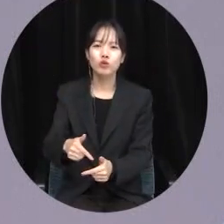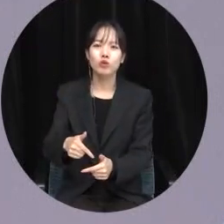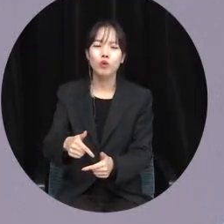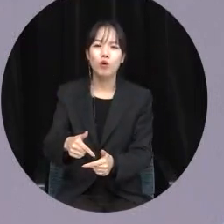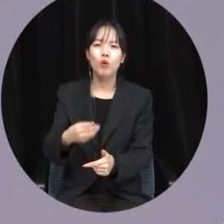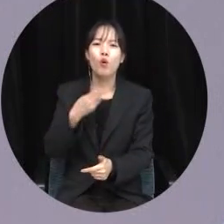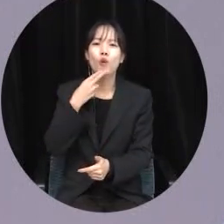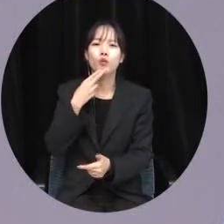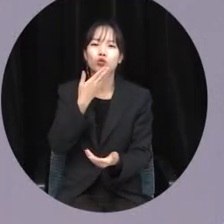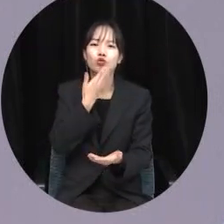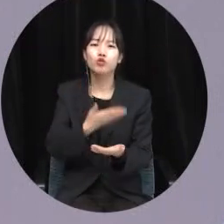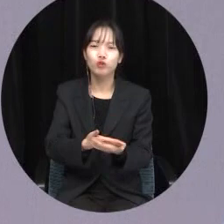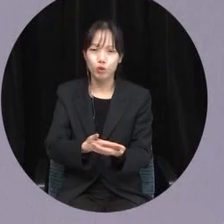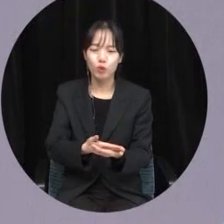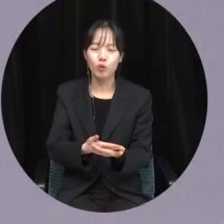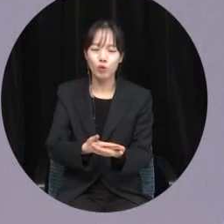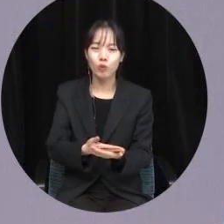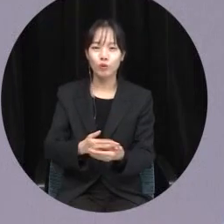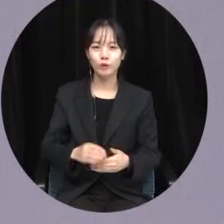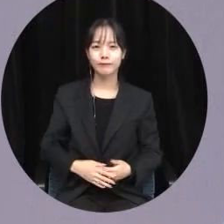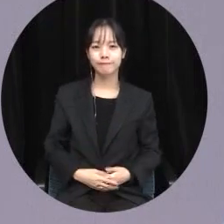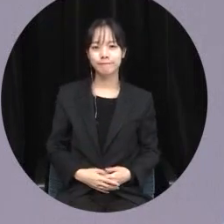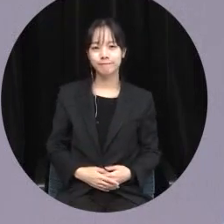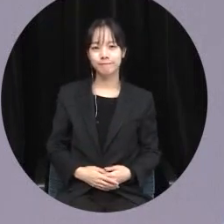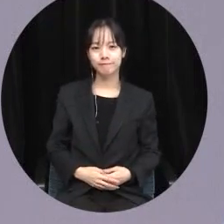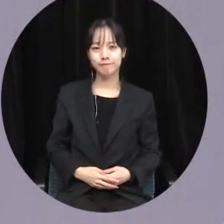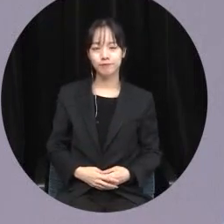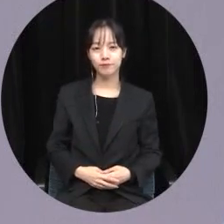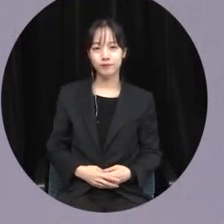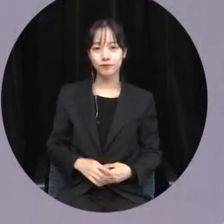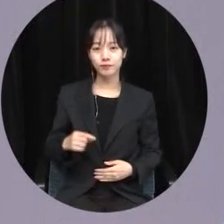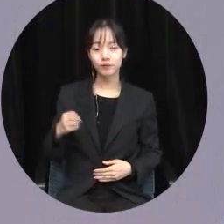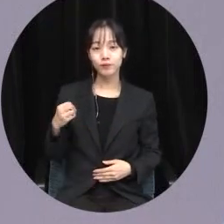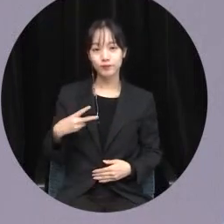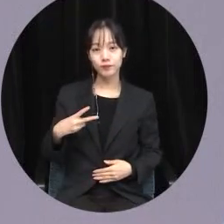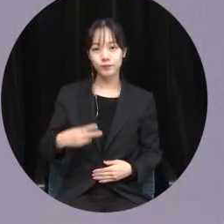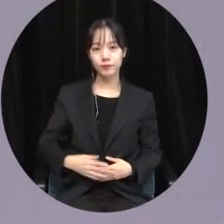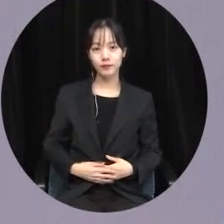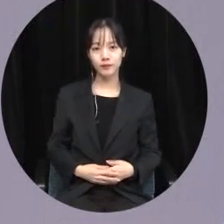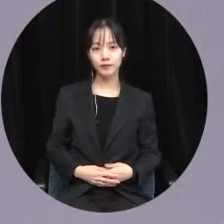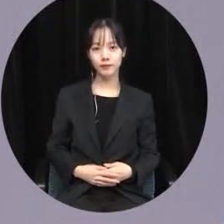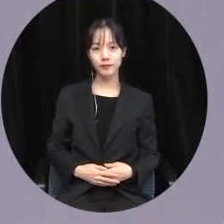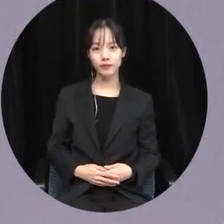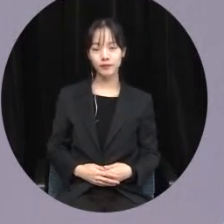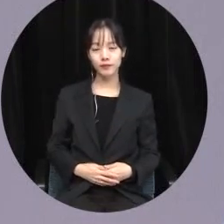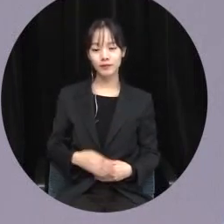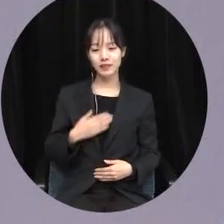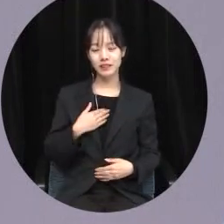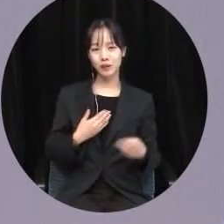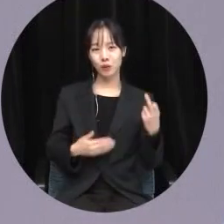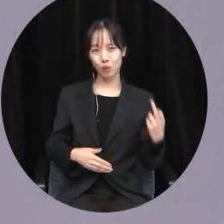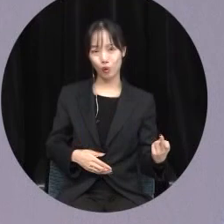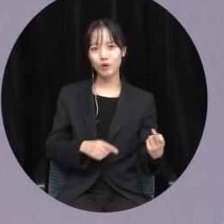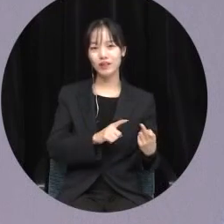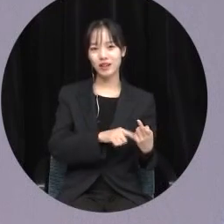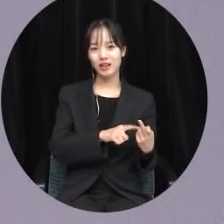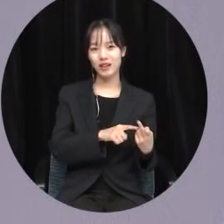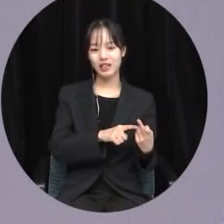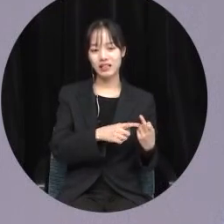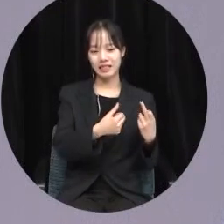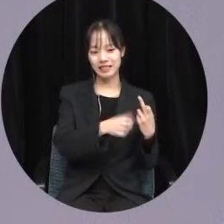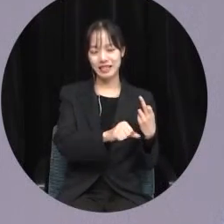학교가 적극적으로 나선다고 생각합니다. 다음으로 또 이 내 동생